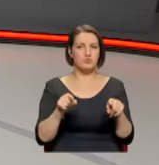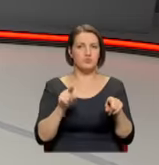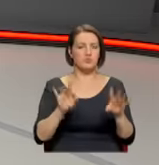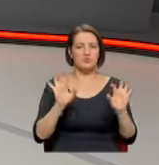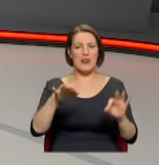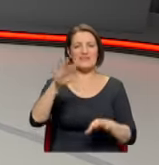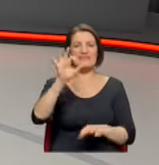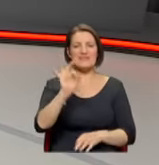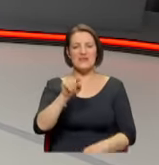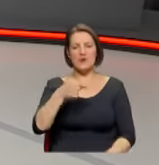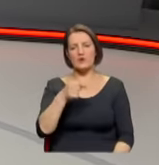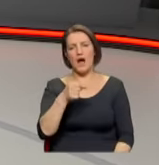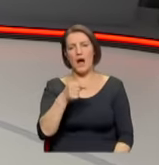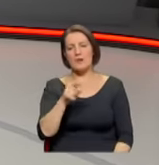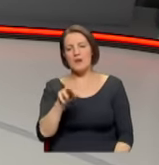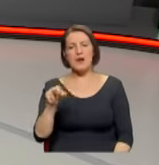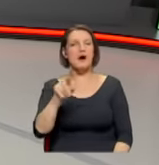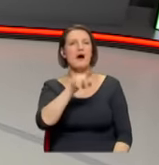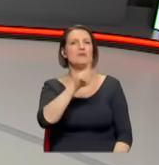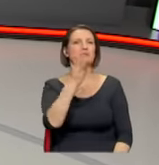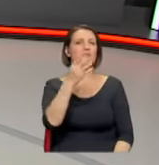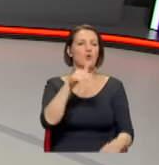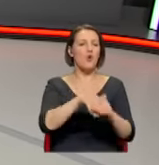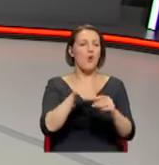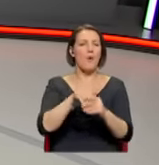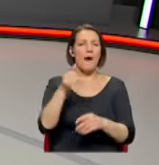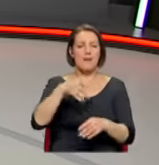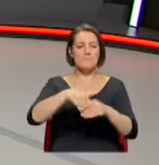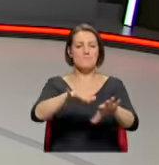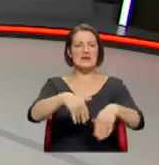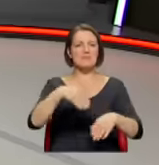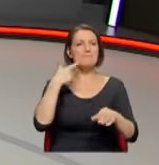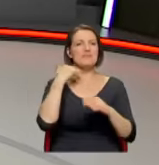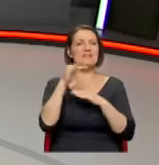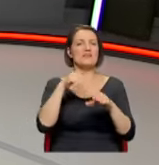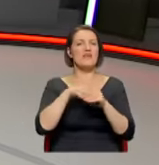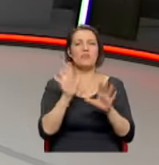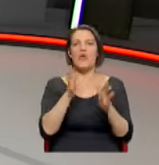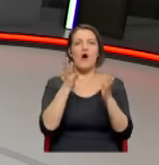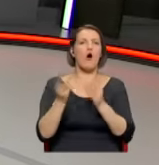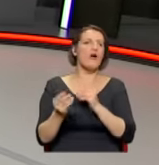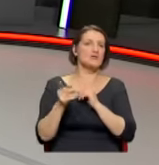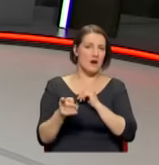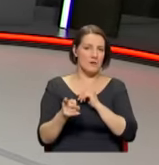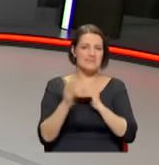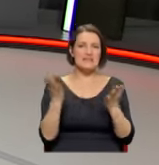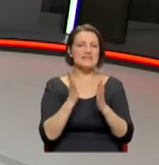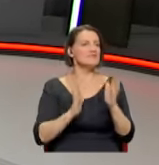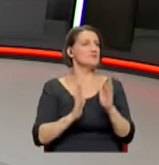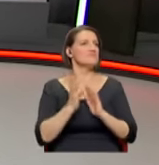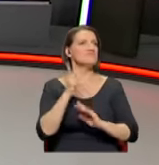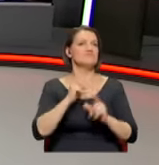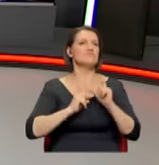böyle 0. bilmem ne oy alan partilerin meclisteki milletvekillerinin ne olacağı, nasıl hareket